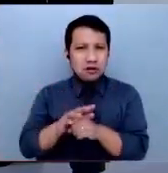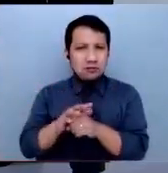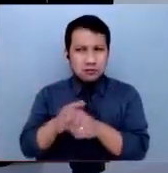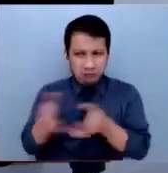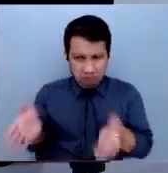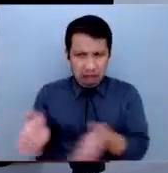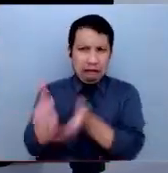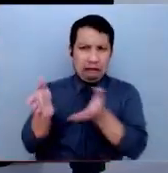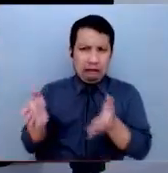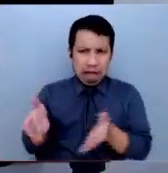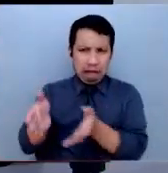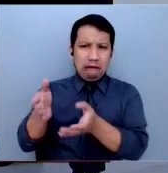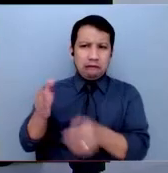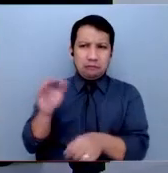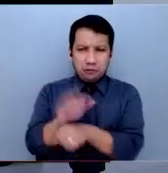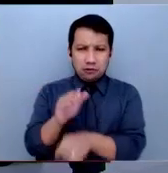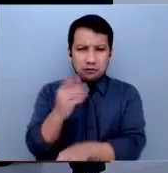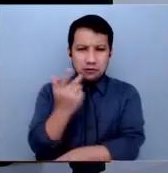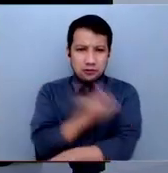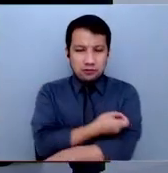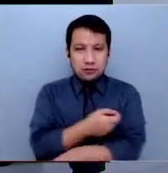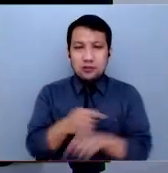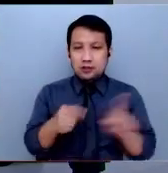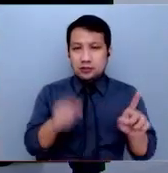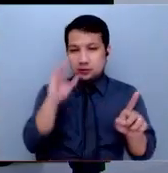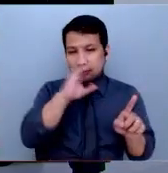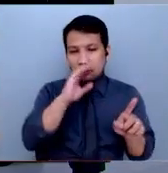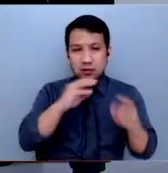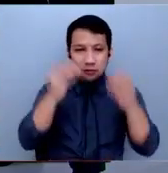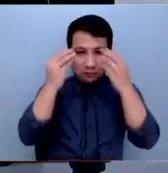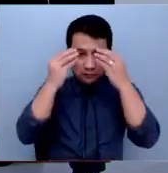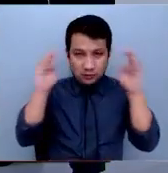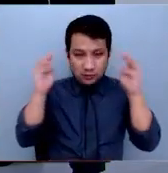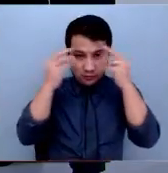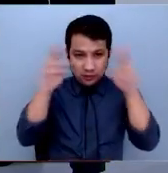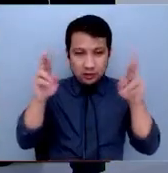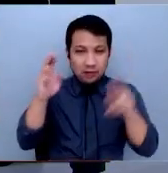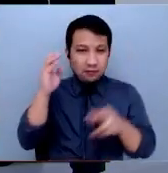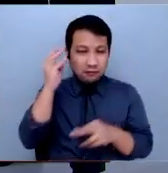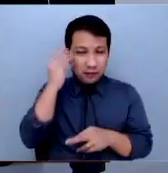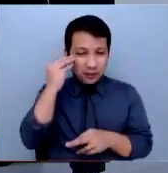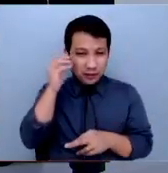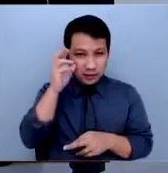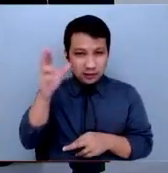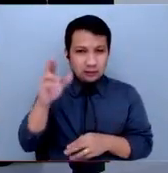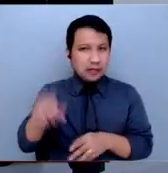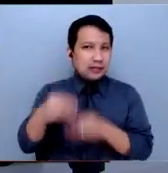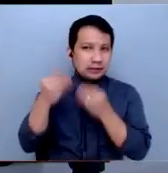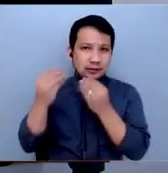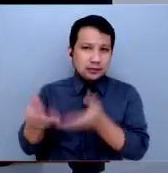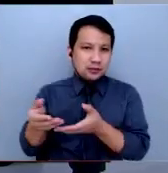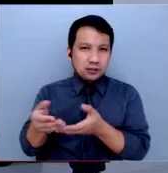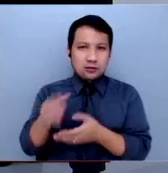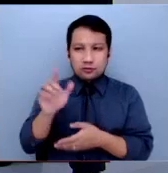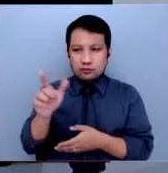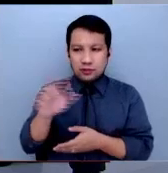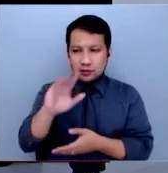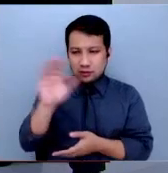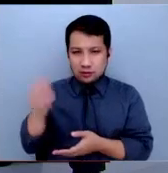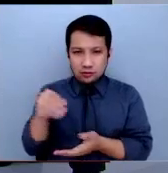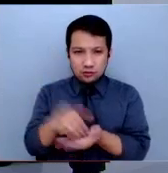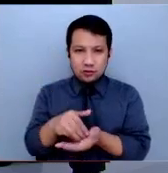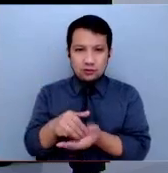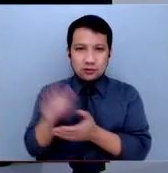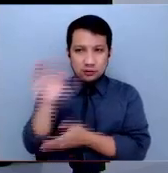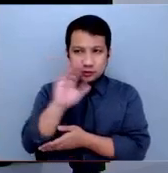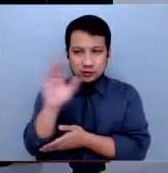magpabakuna. Sa Cebu, sinabi ni Acting Mayor Michael Rama na hindi ibibigay ng siyudad ang 20,000 pesos na Christmas